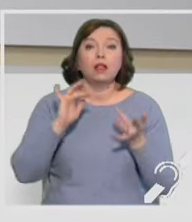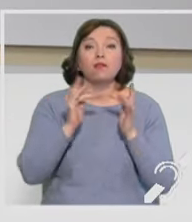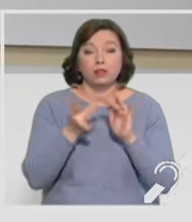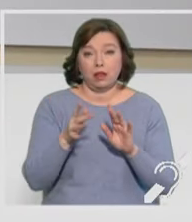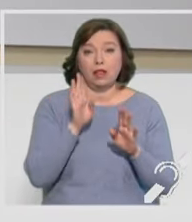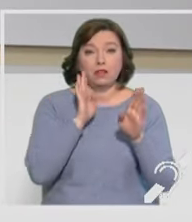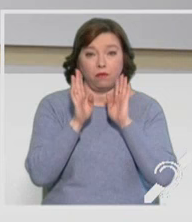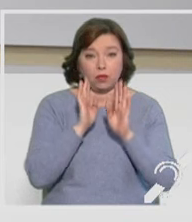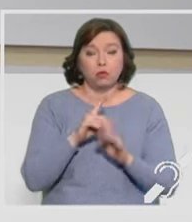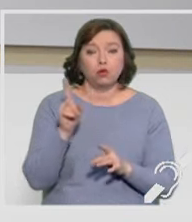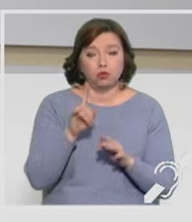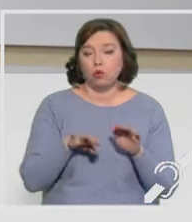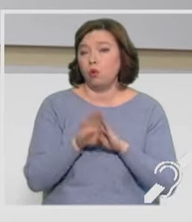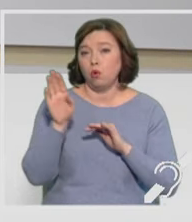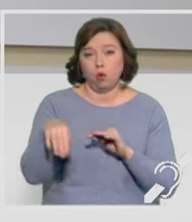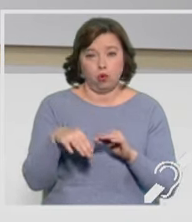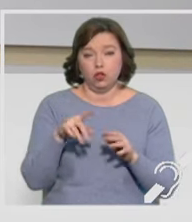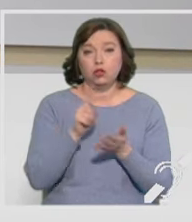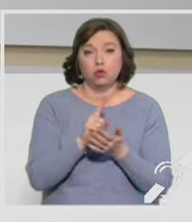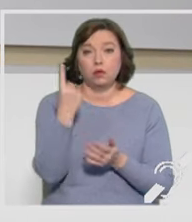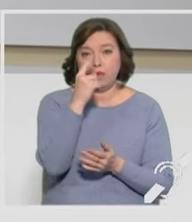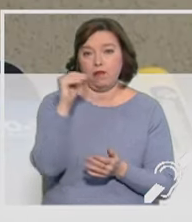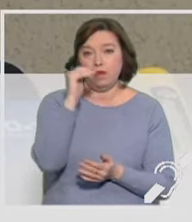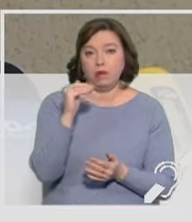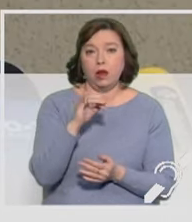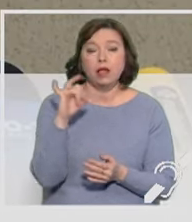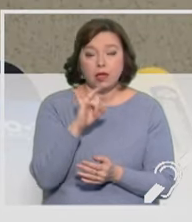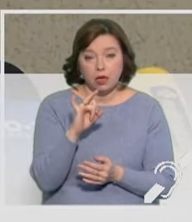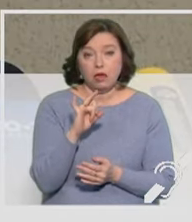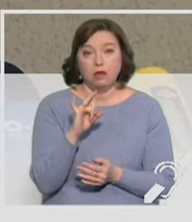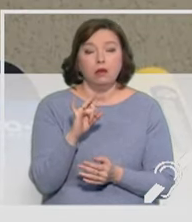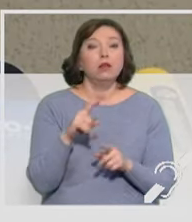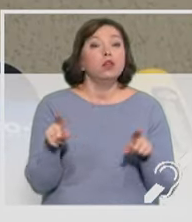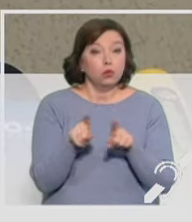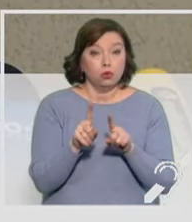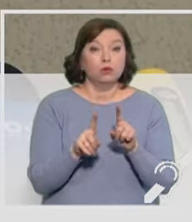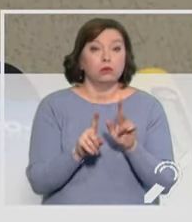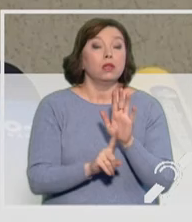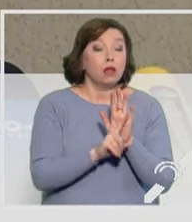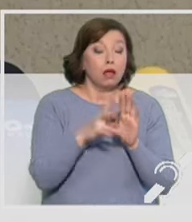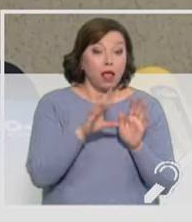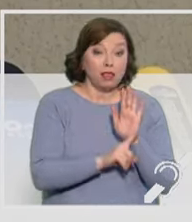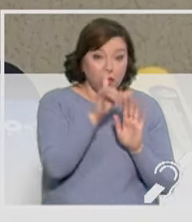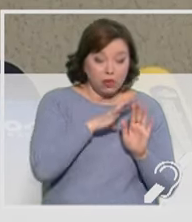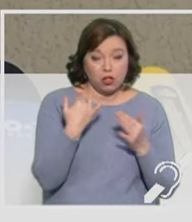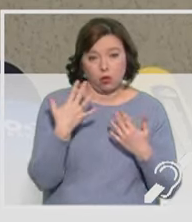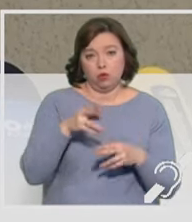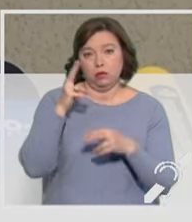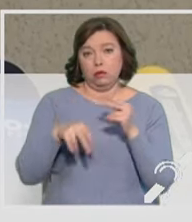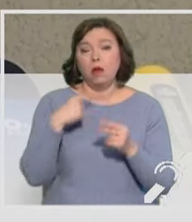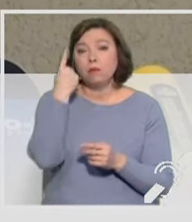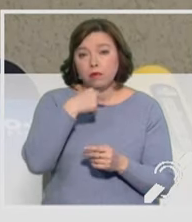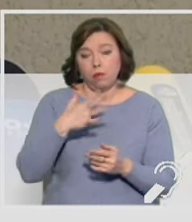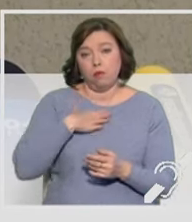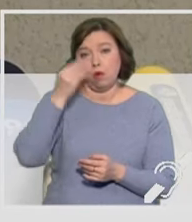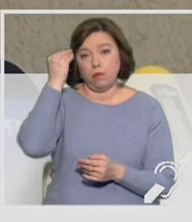de Facebook că pleacă din funcție în data de 1 februarie și că, cităm, tot începutul are și un sfârșit pe care personal îl